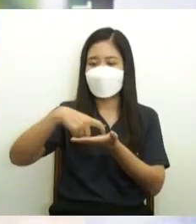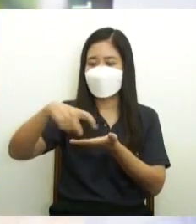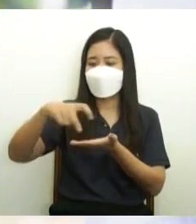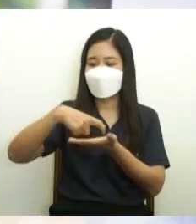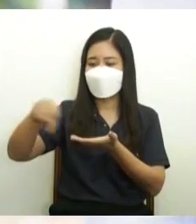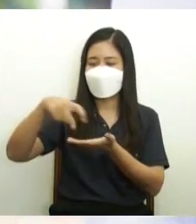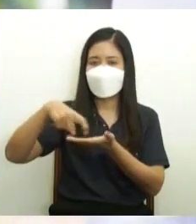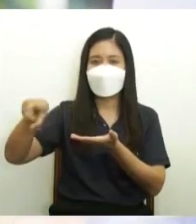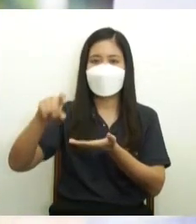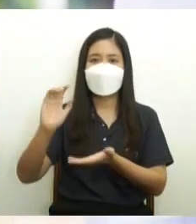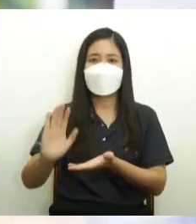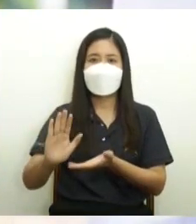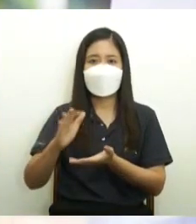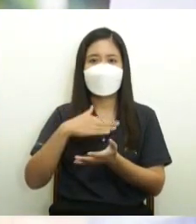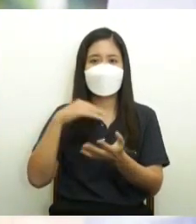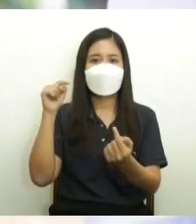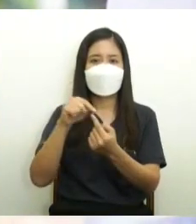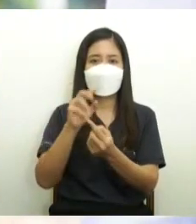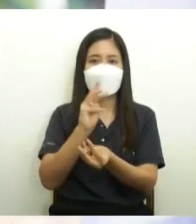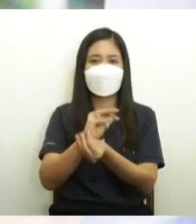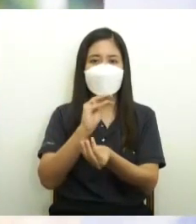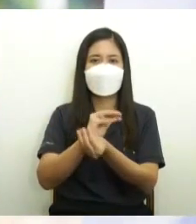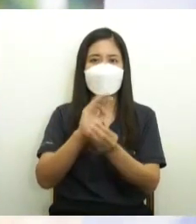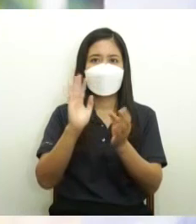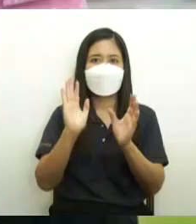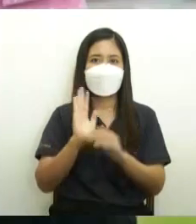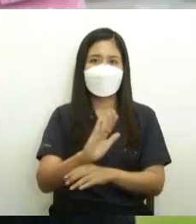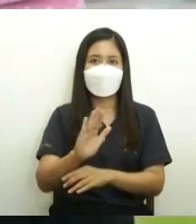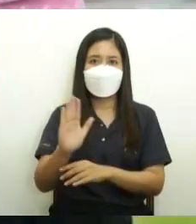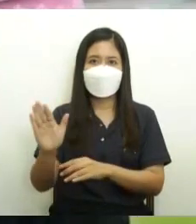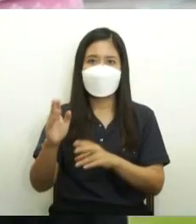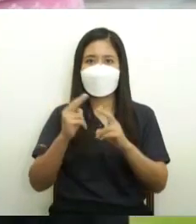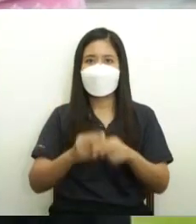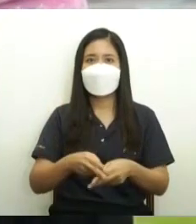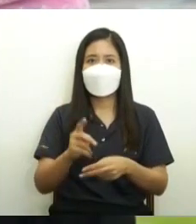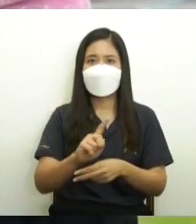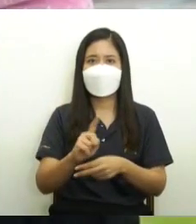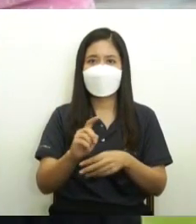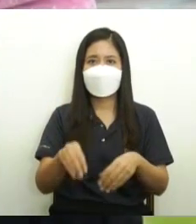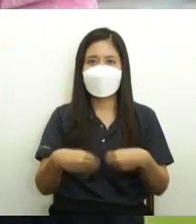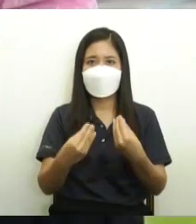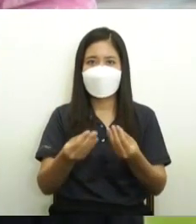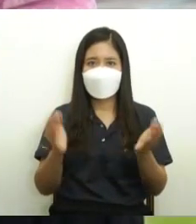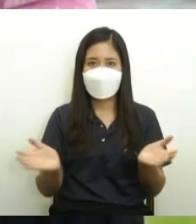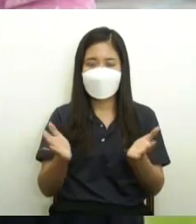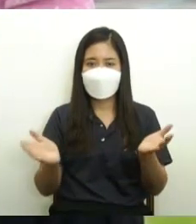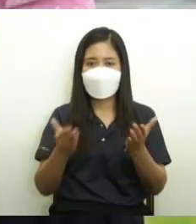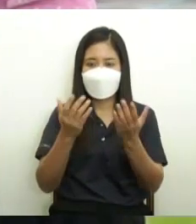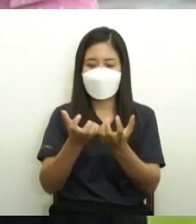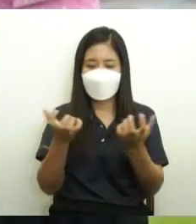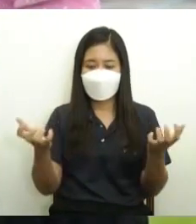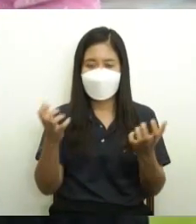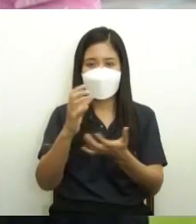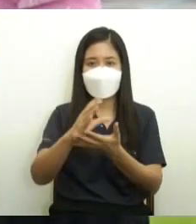ยความสะดวกอย่างเหมาะสมในทุกกระบวนการทำงานโดยเฉพาะอย่างยิ่งให้การสนับสนุนส่งเสริมอุปกรณ์ในการจัดการเรียน